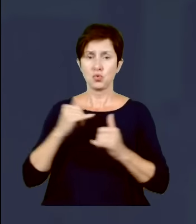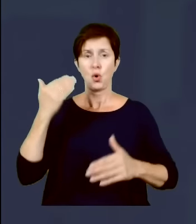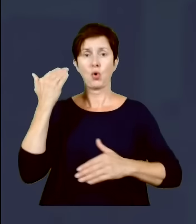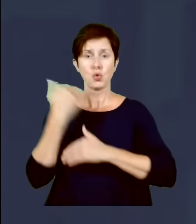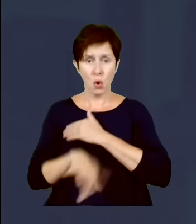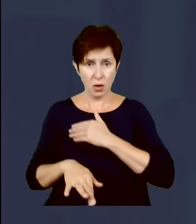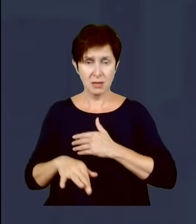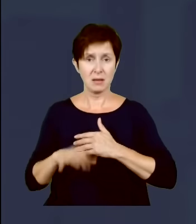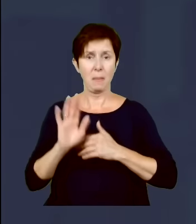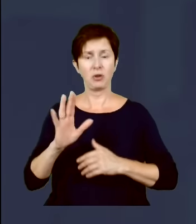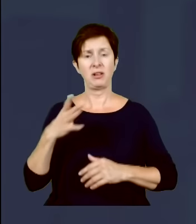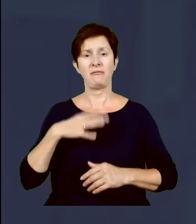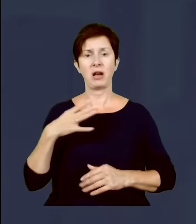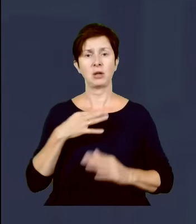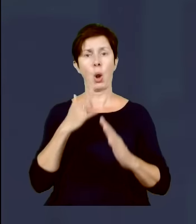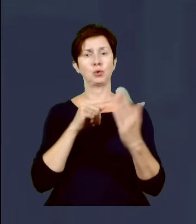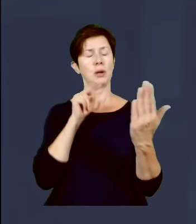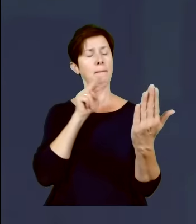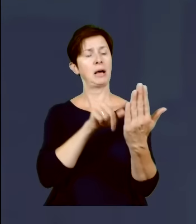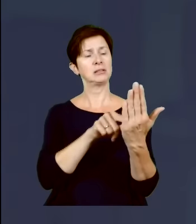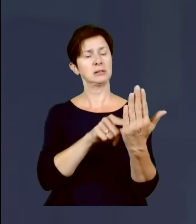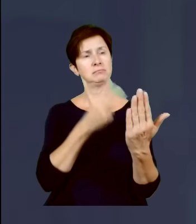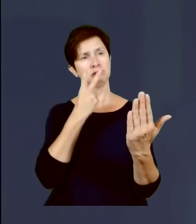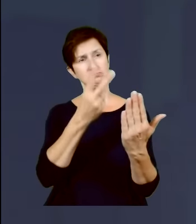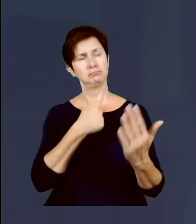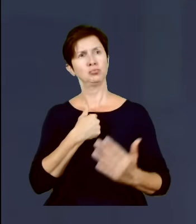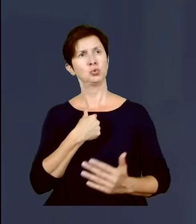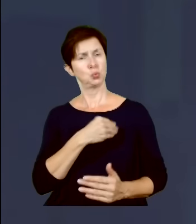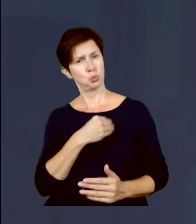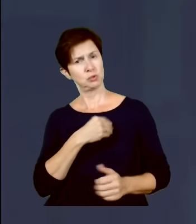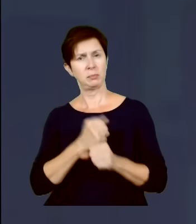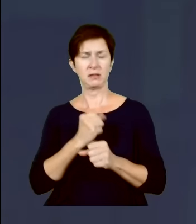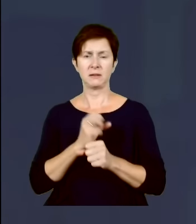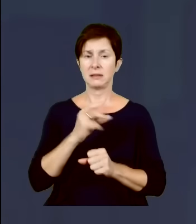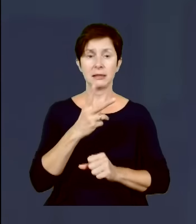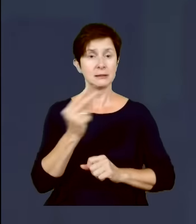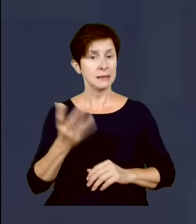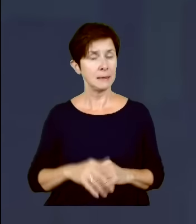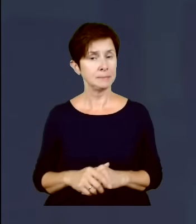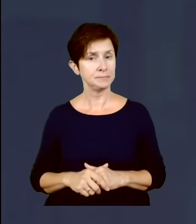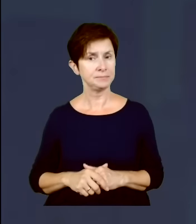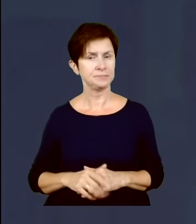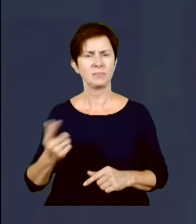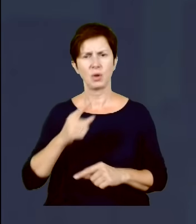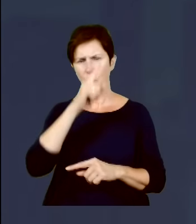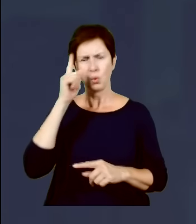sprawy takie liche sprawy powodują że myślę że ludzie są